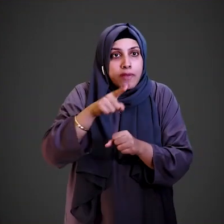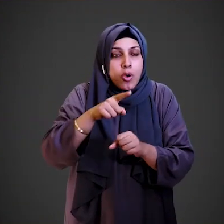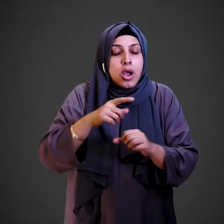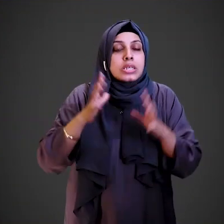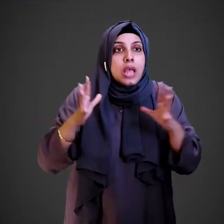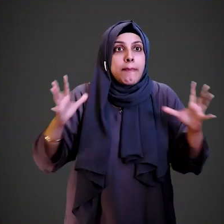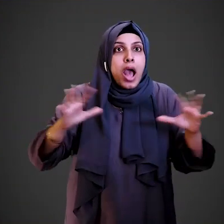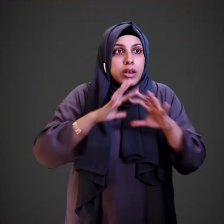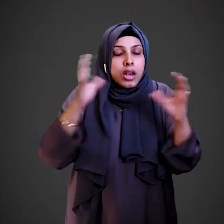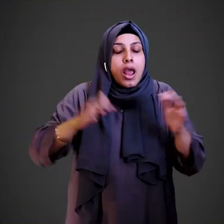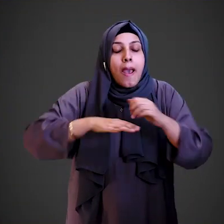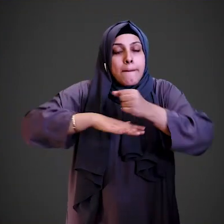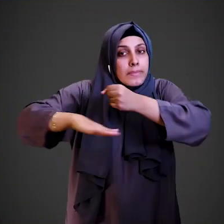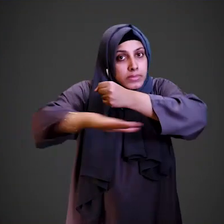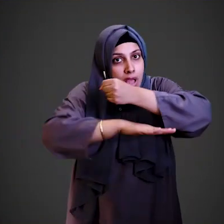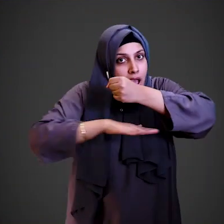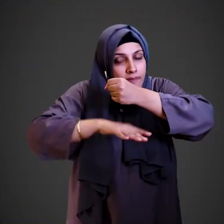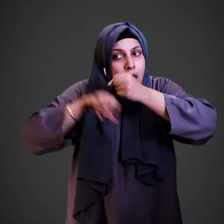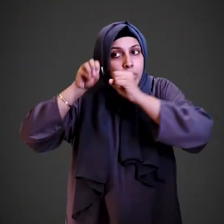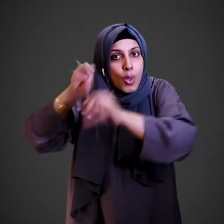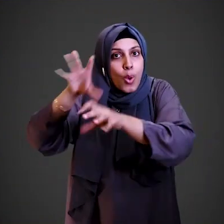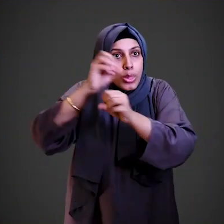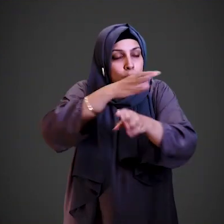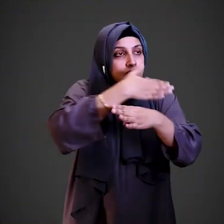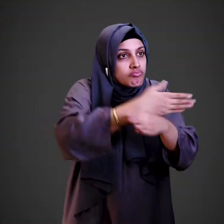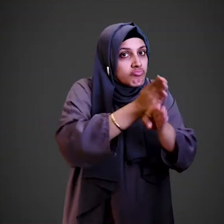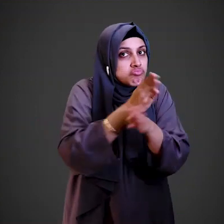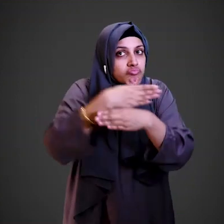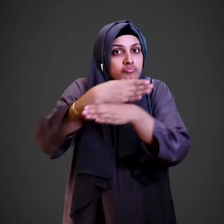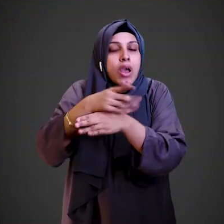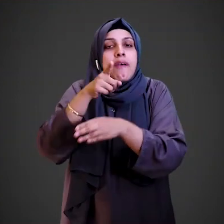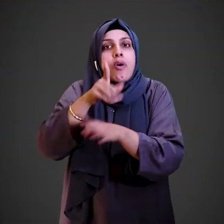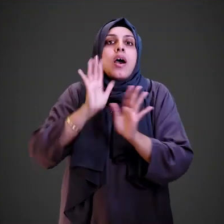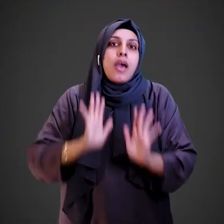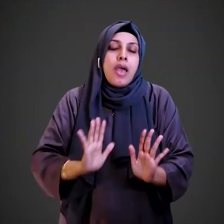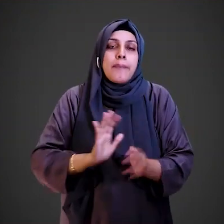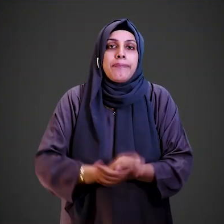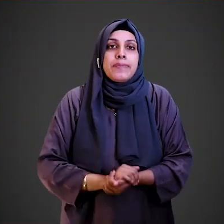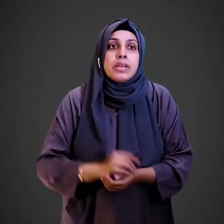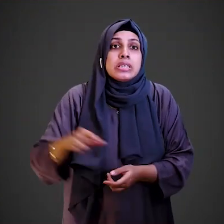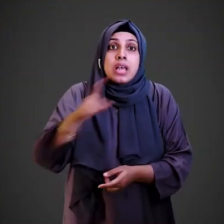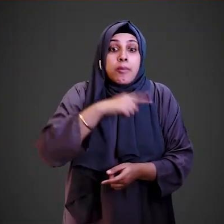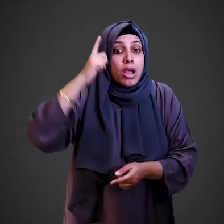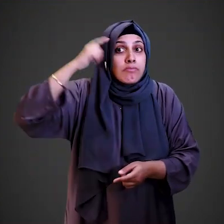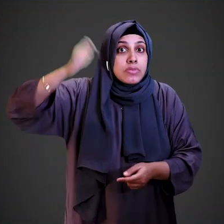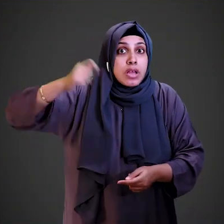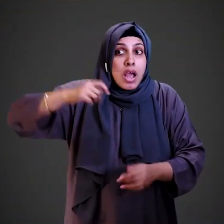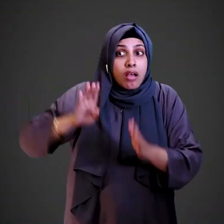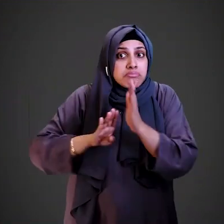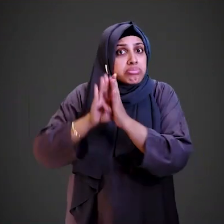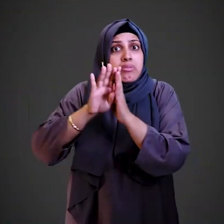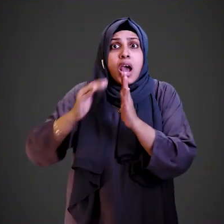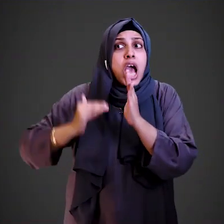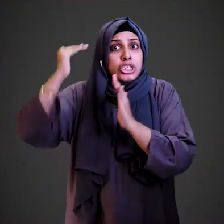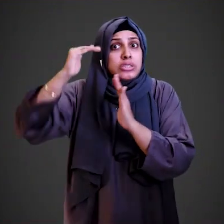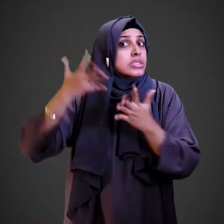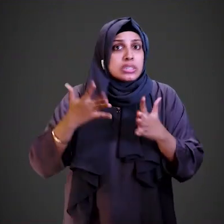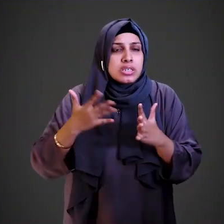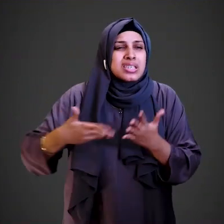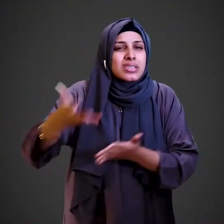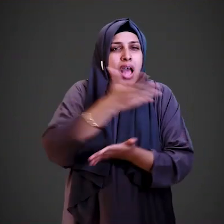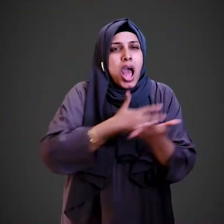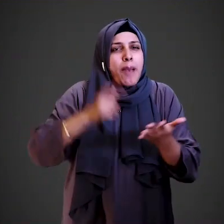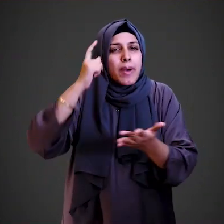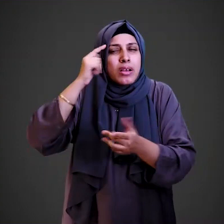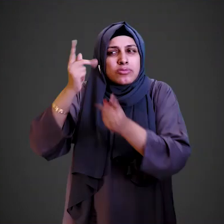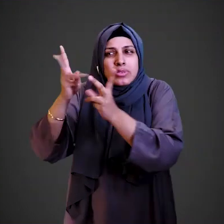गुड की मुनसिफ़ाना फराहमी और मुनसिफ़ाना तकसीम होती है। अगर कानून की हुक्मरानी नहीं होगी तो चंद